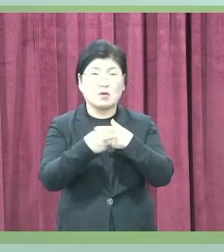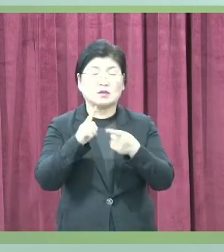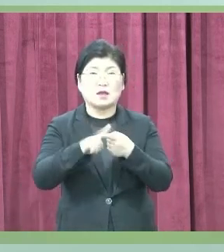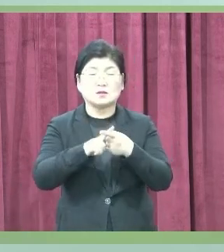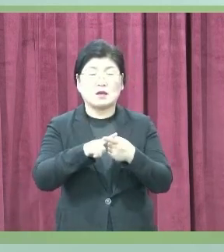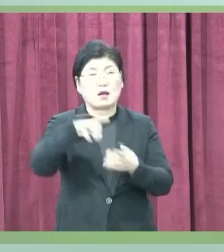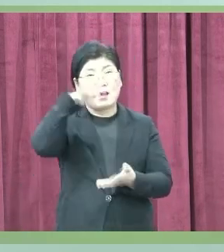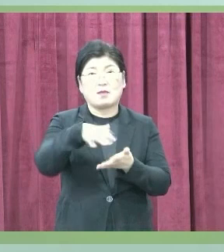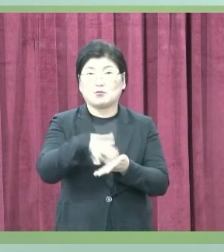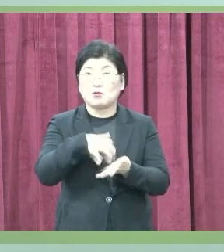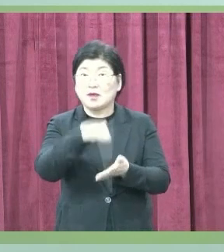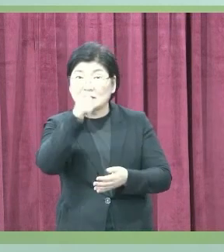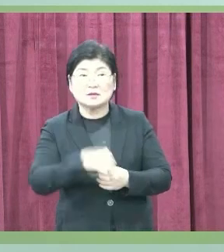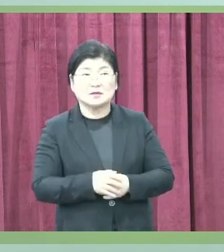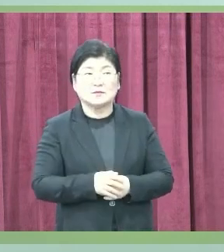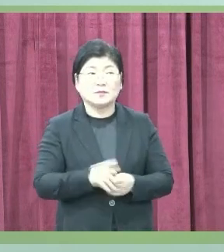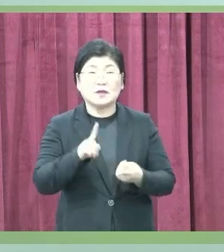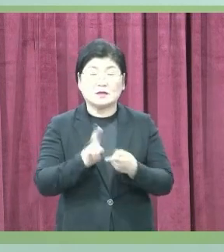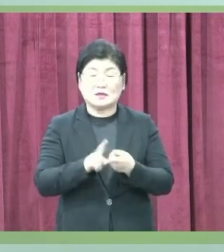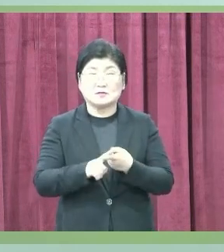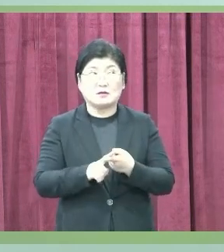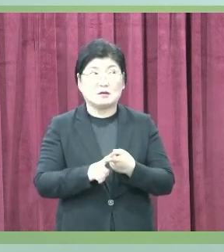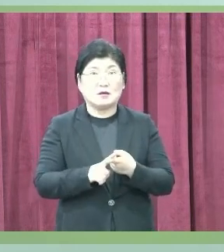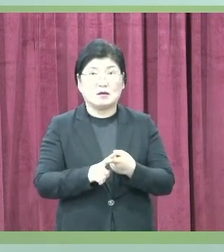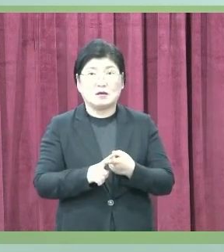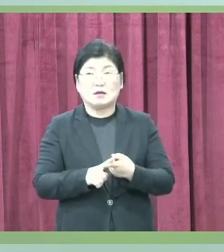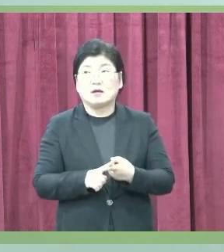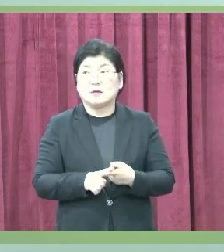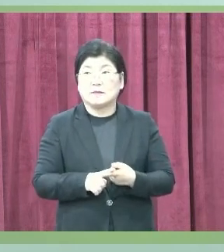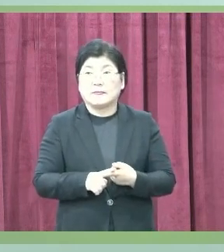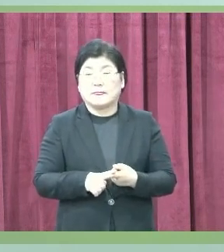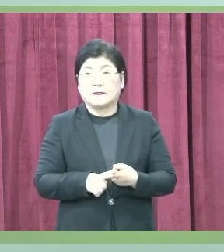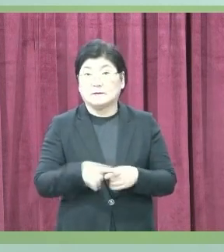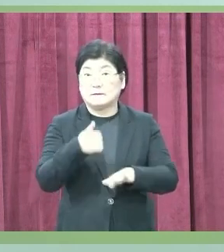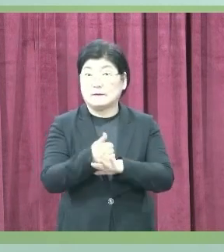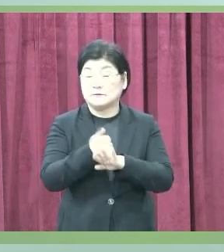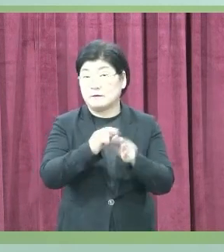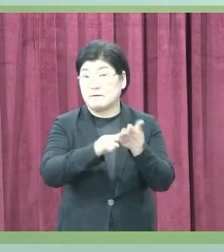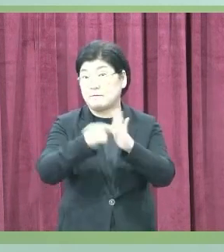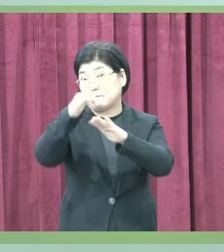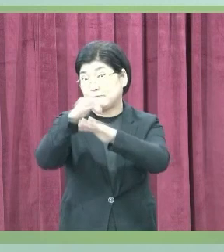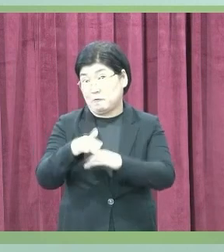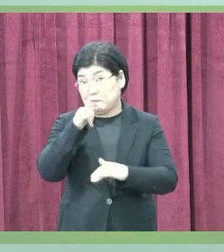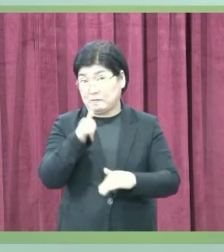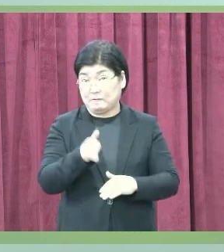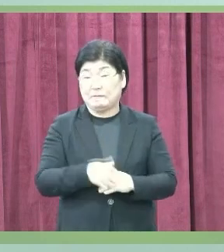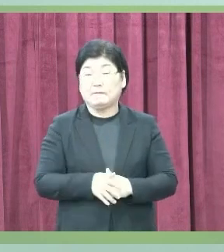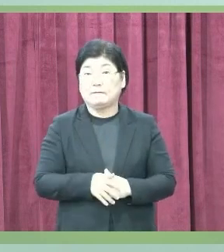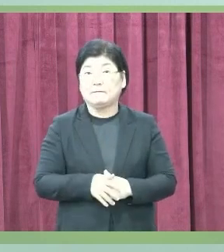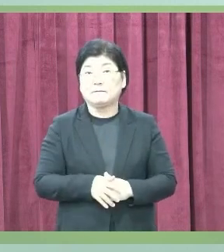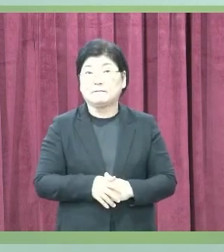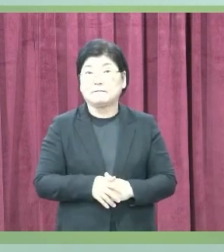있는데 그거라든 이게 후향적 자료잖아요. 그래서 이거는 이제